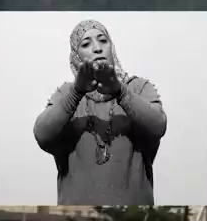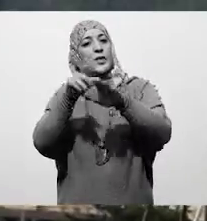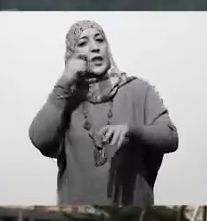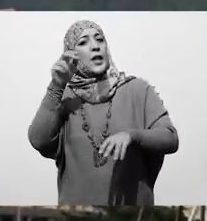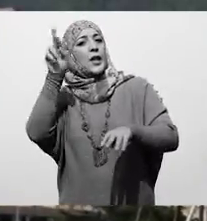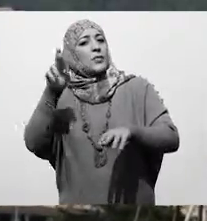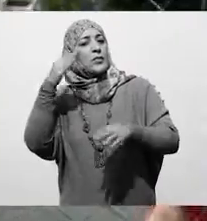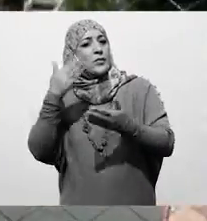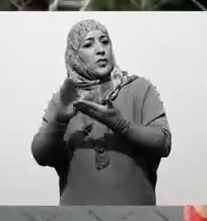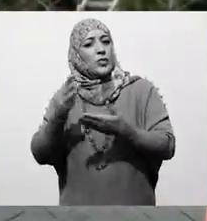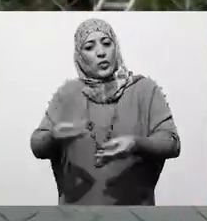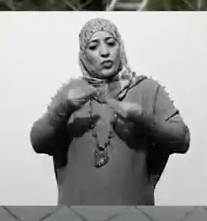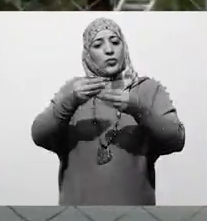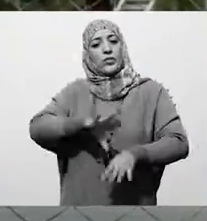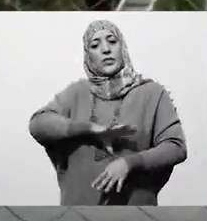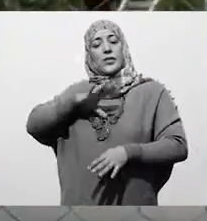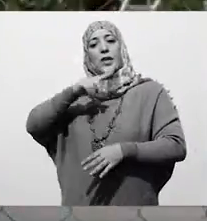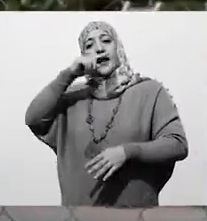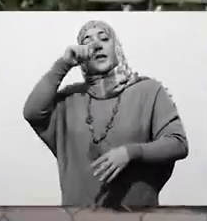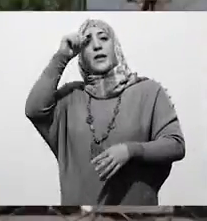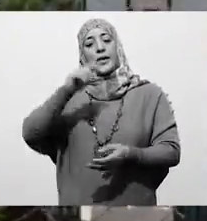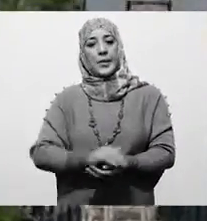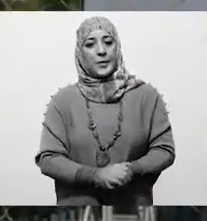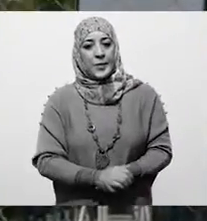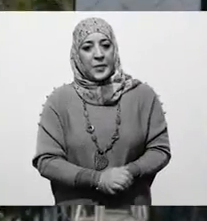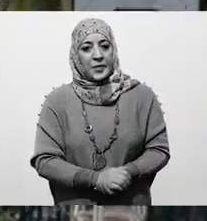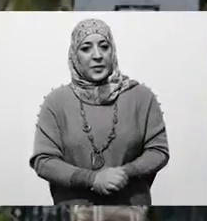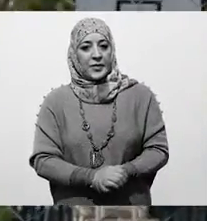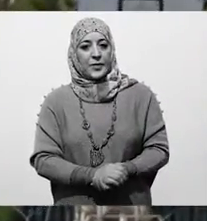وعدم التمييز وإعطاء الكرامة.